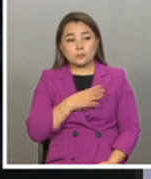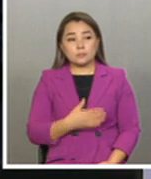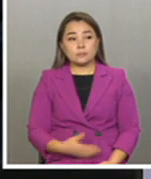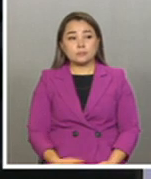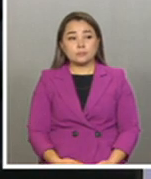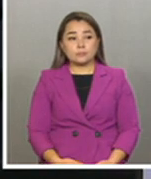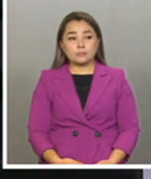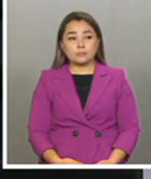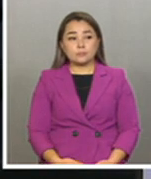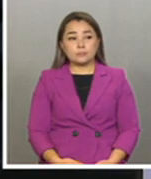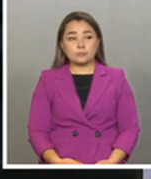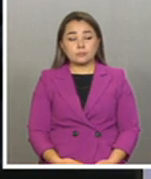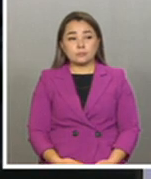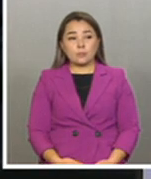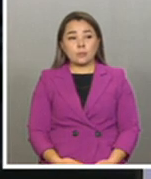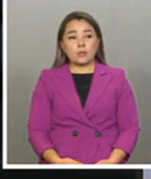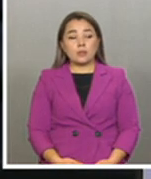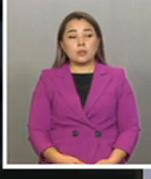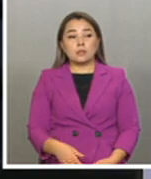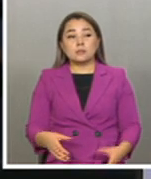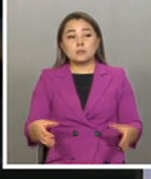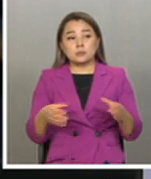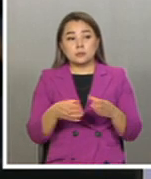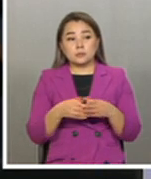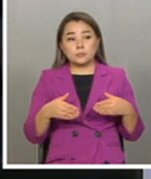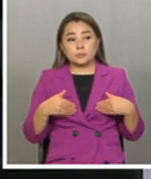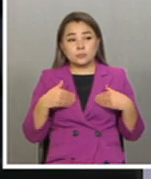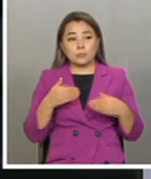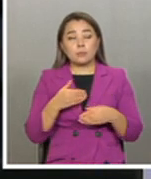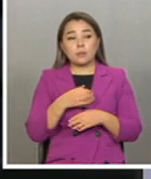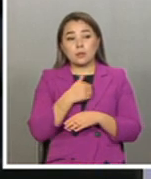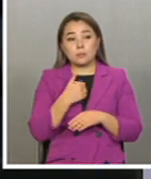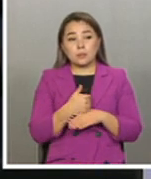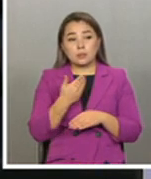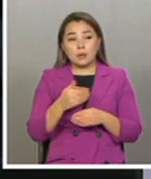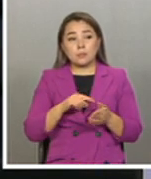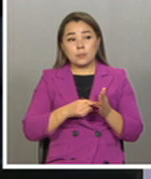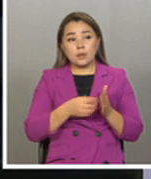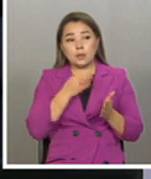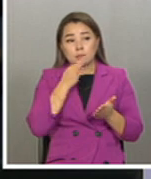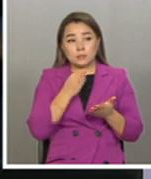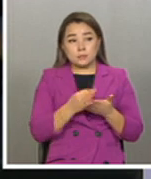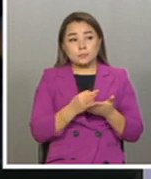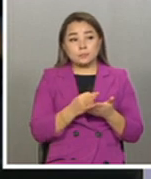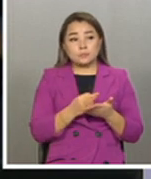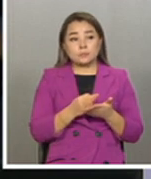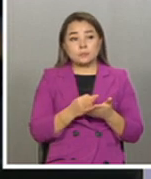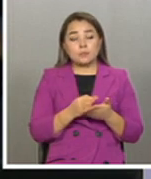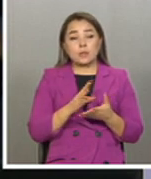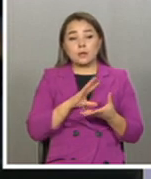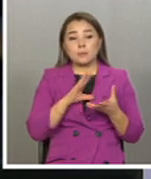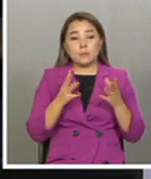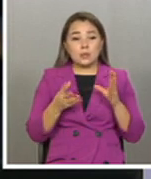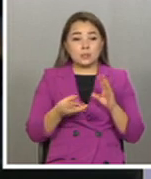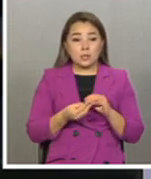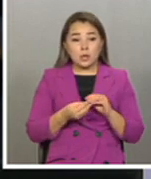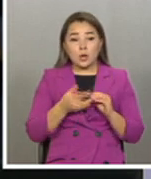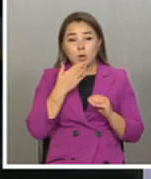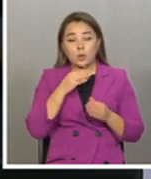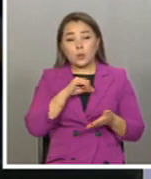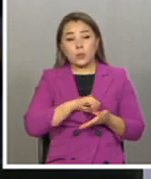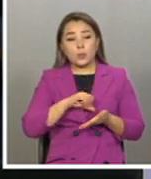Және кеңес үкіметінің негізгі мақсаты ол барлық ұлт